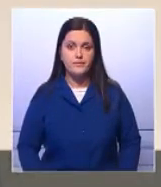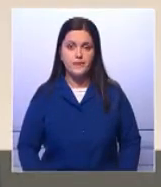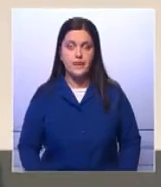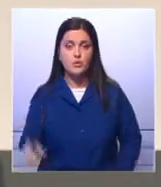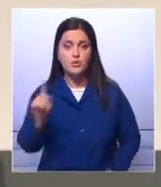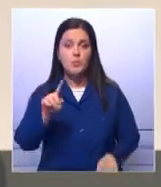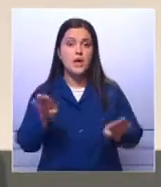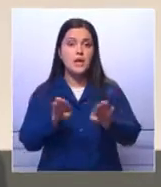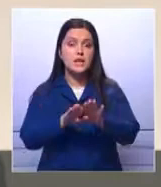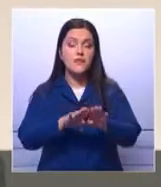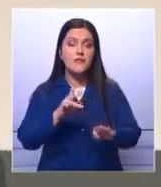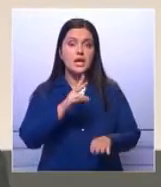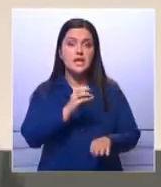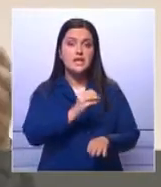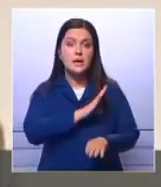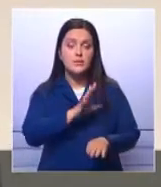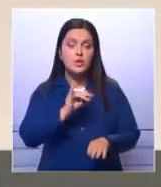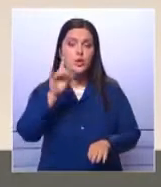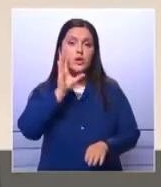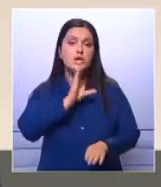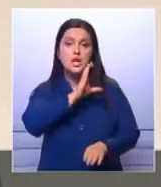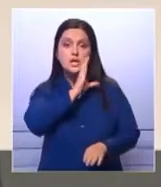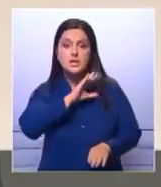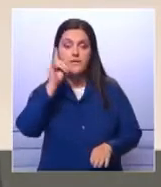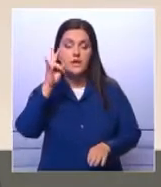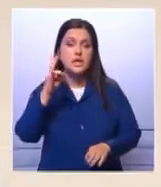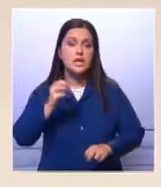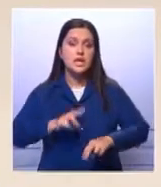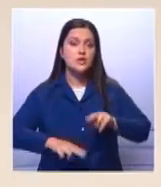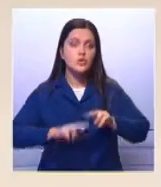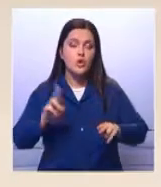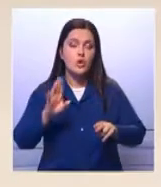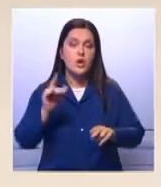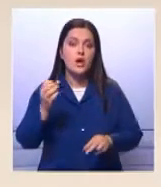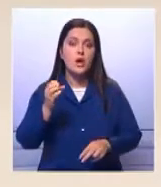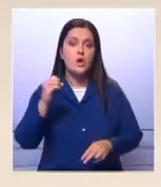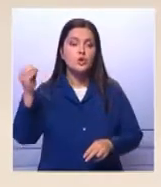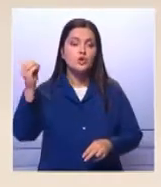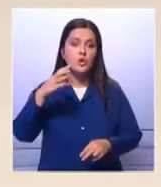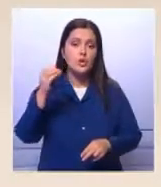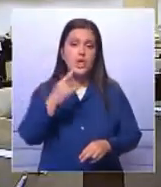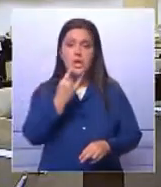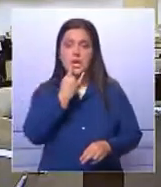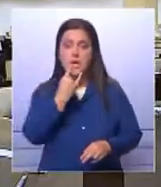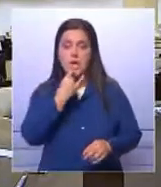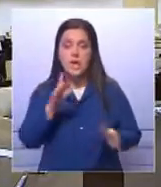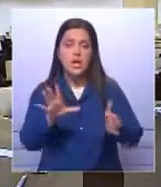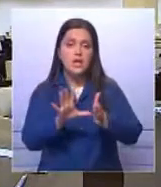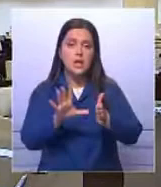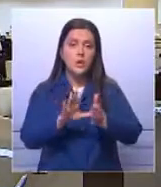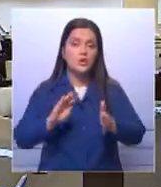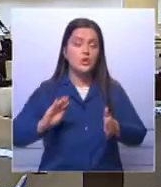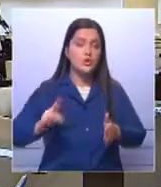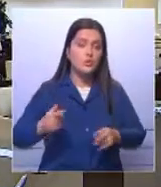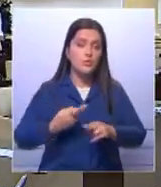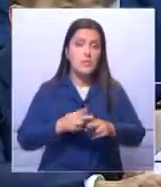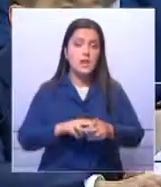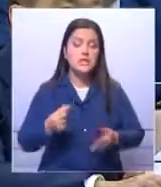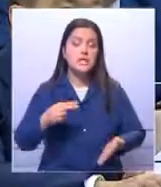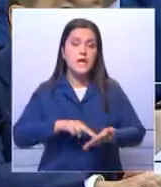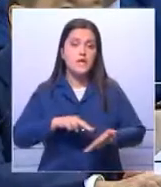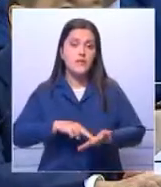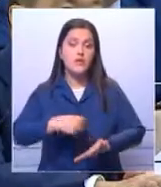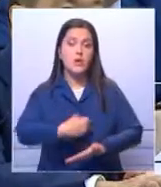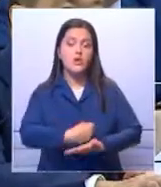севере страны желающие не строили там солнечные электростанции, а строили там, где это естественно, там на юге. Те тарифы, которые были